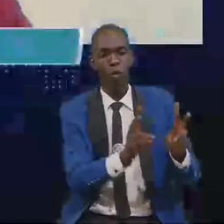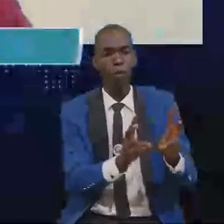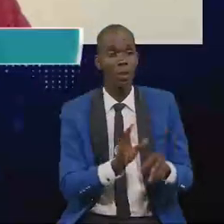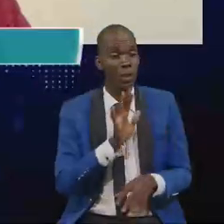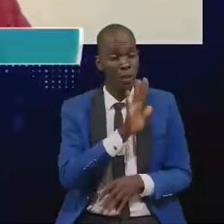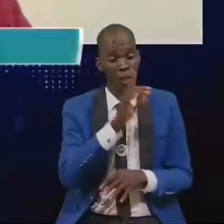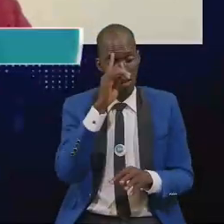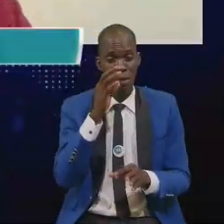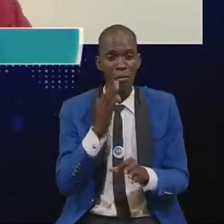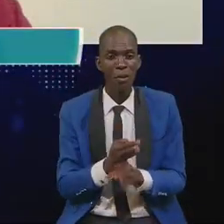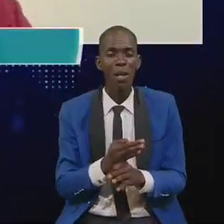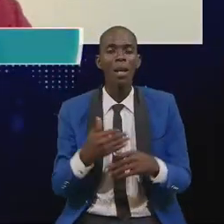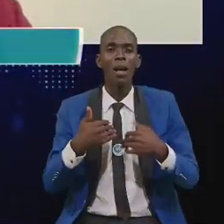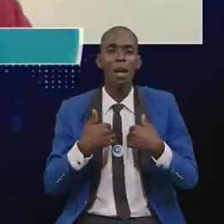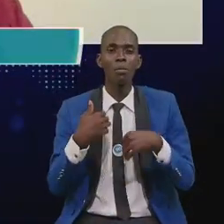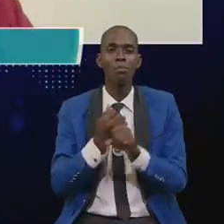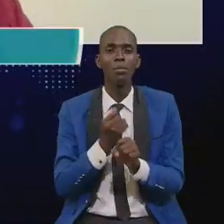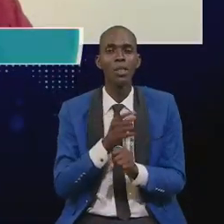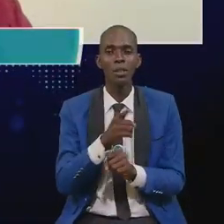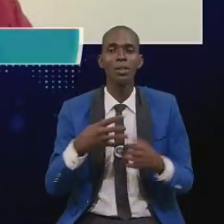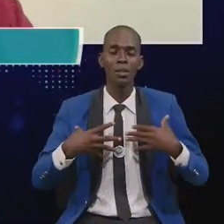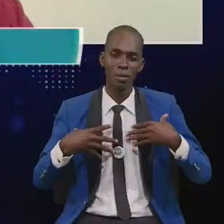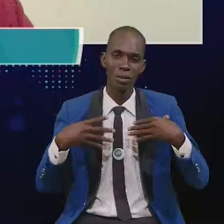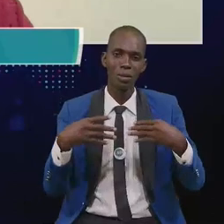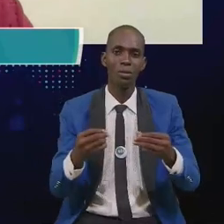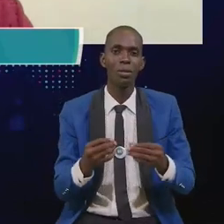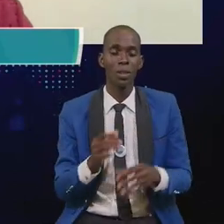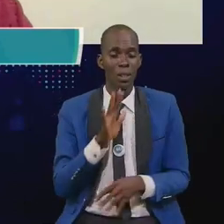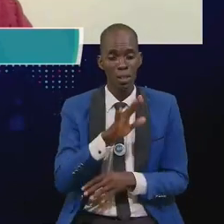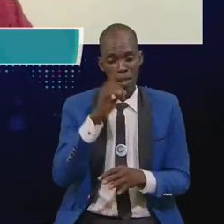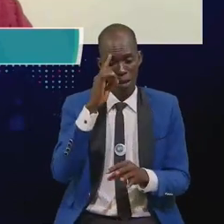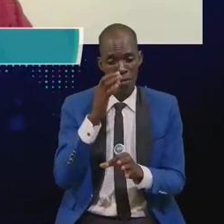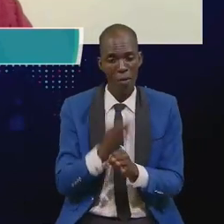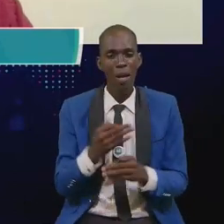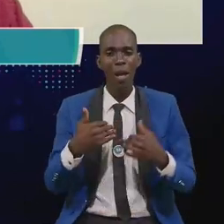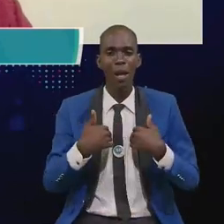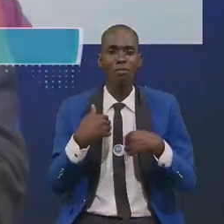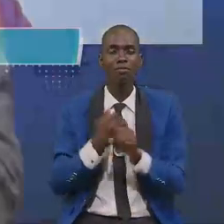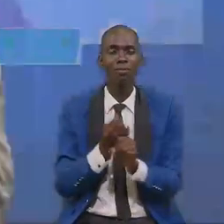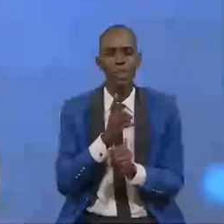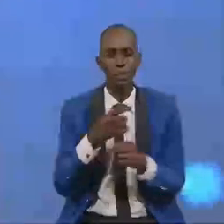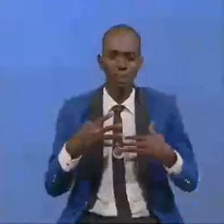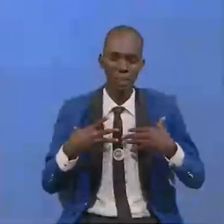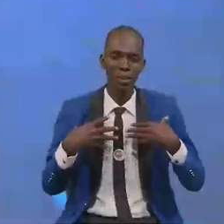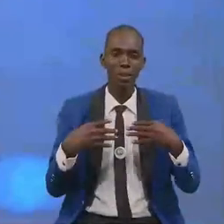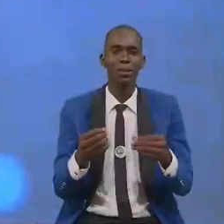ta sauvé ta foi t'a sauvé